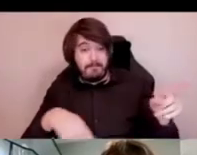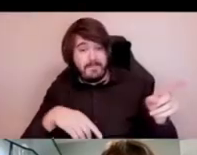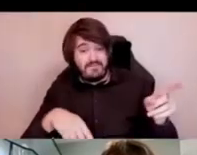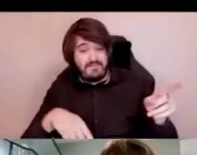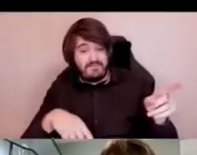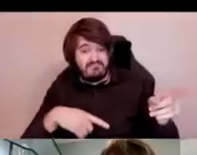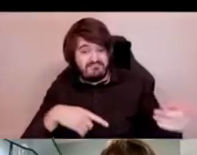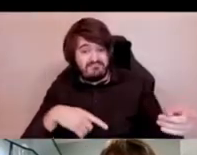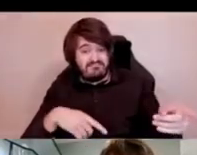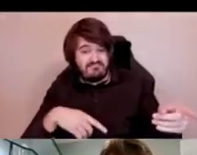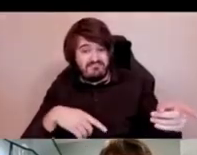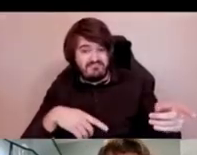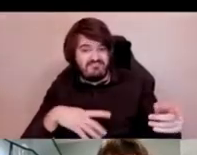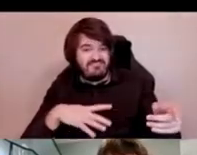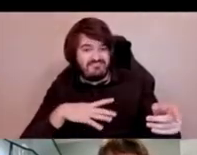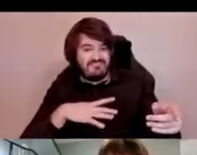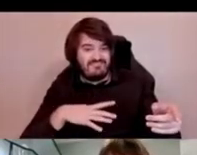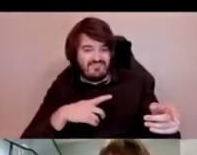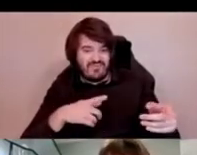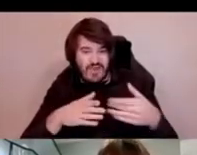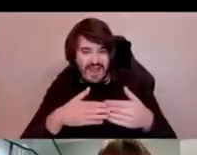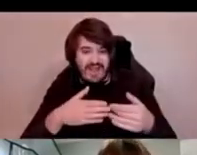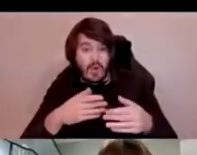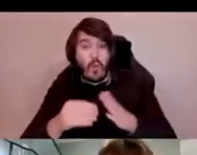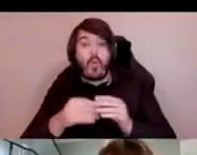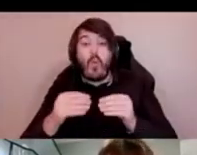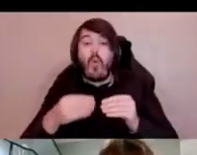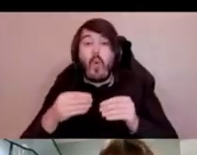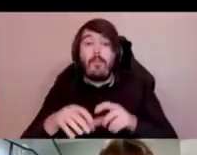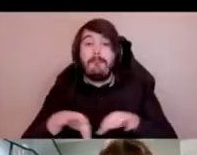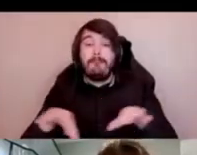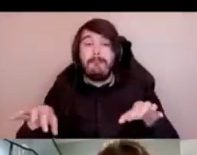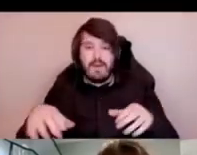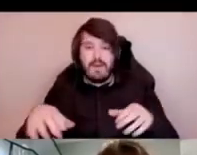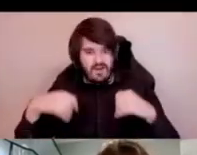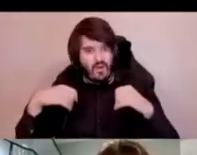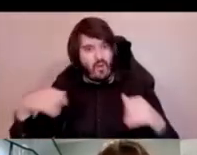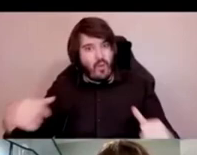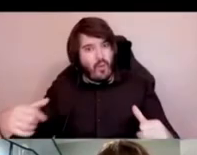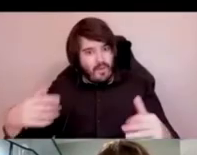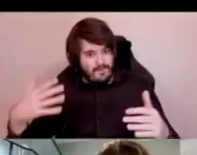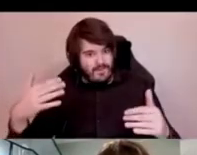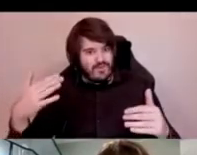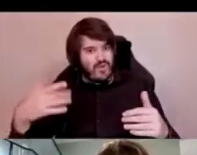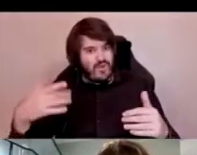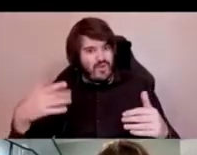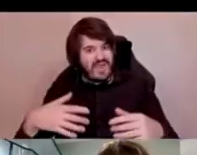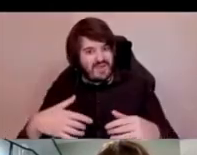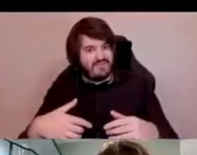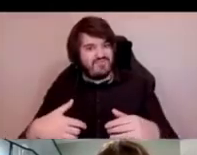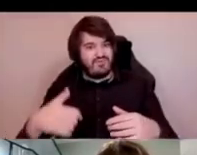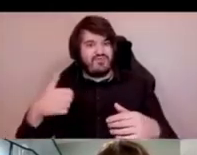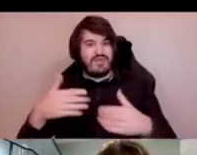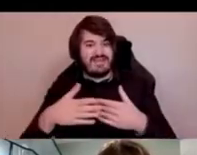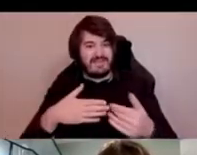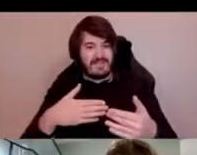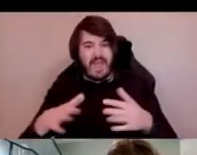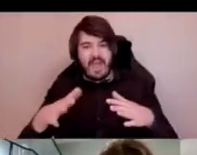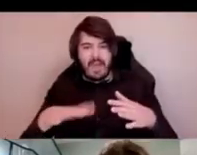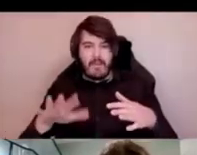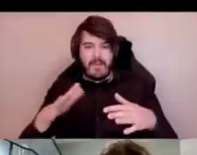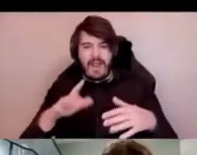des choses qui méritent beaucoup d'espace. Donc, les cocombes, ça s'étend. Ça va avoir besoin de